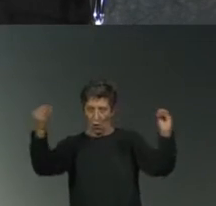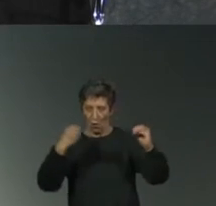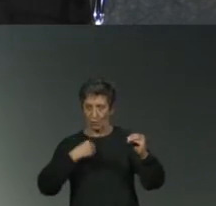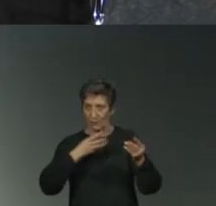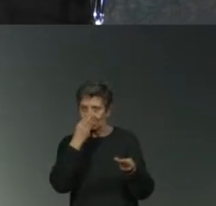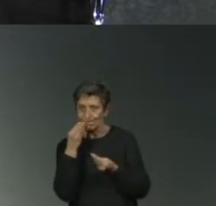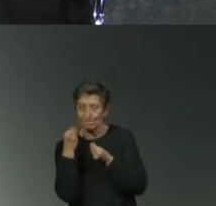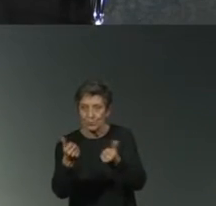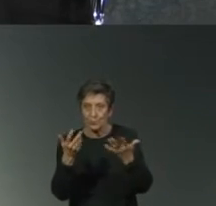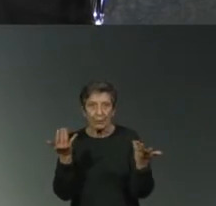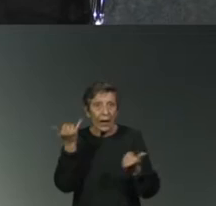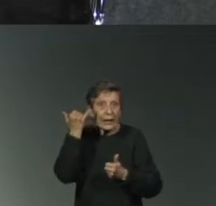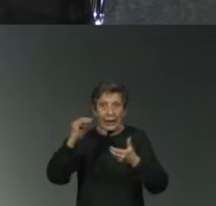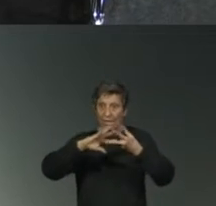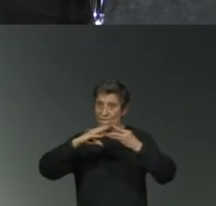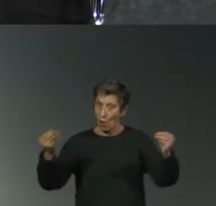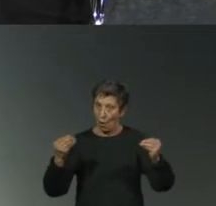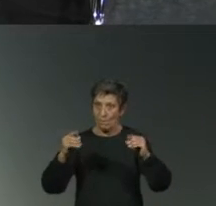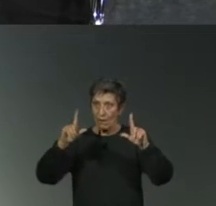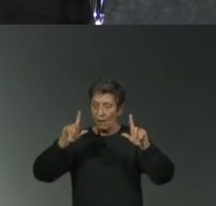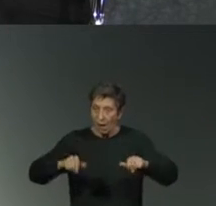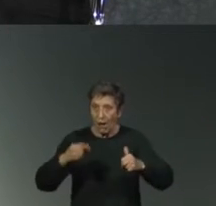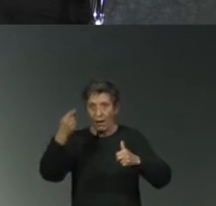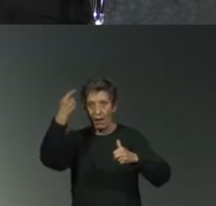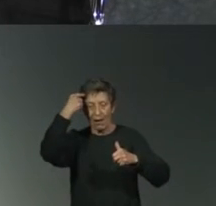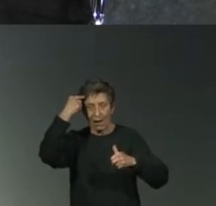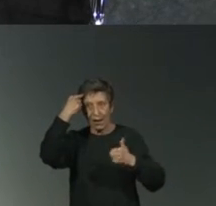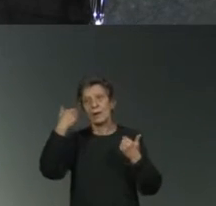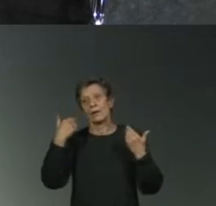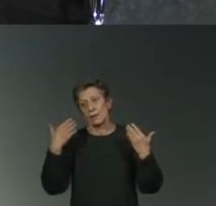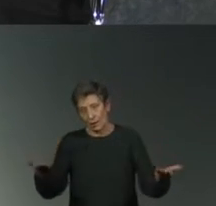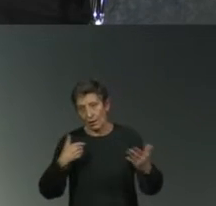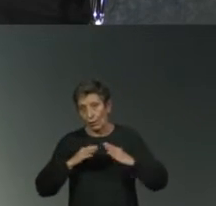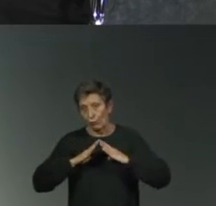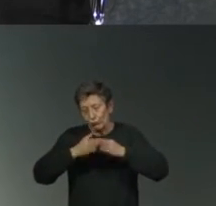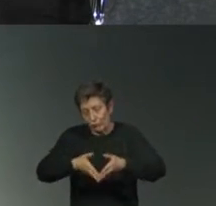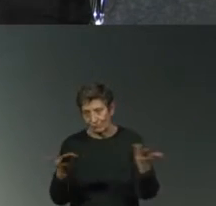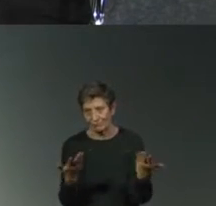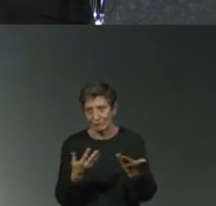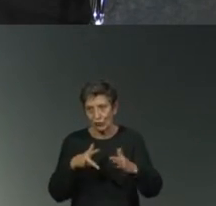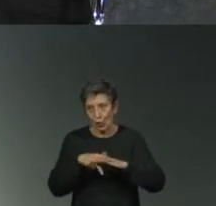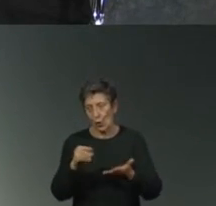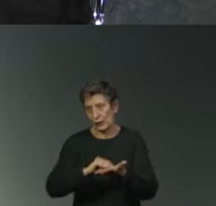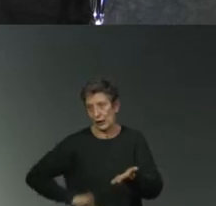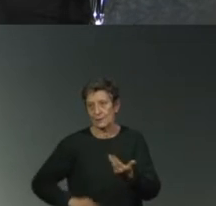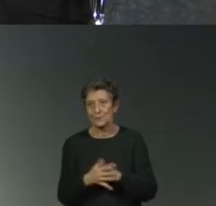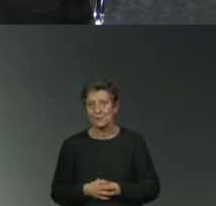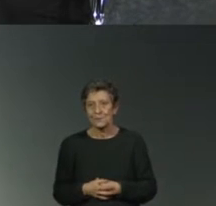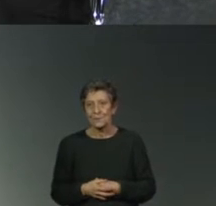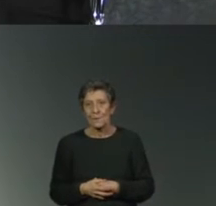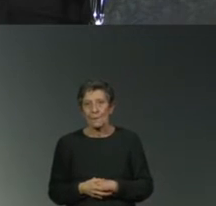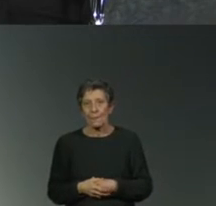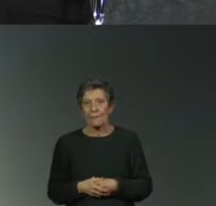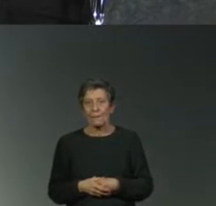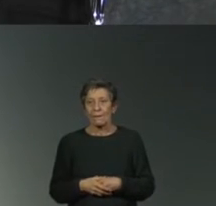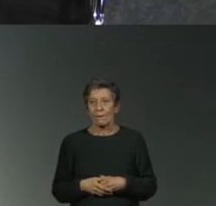l'idée de forme est advenue en moi, je peux vraiment commencer le livre. D'avoir cette